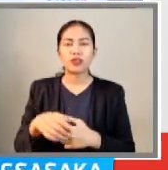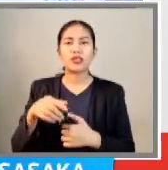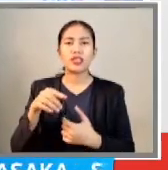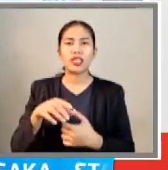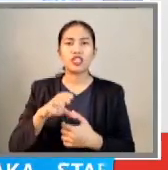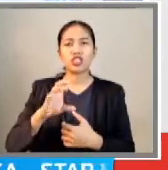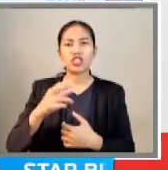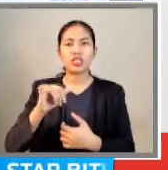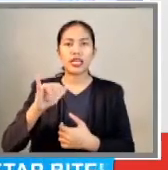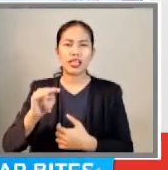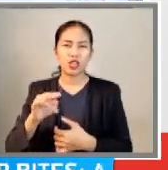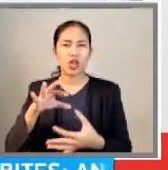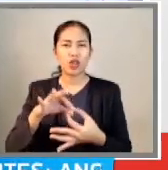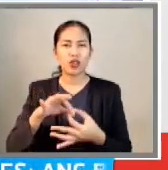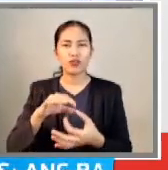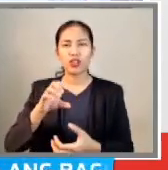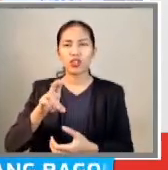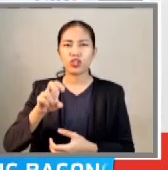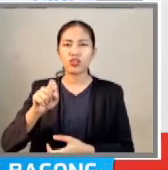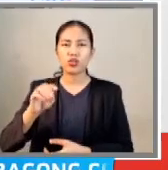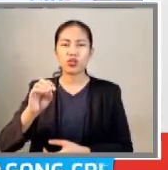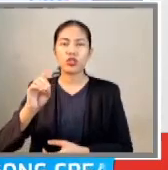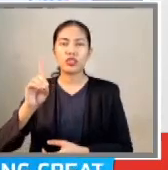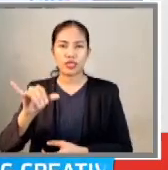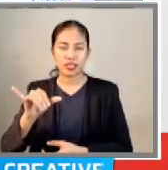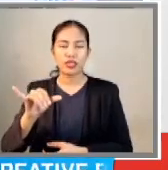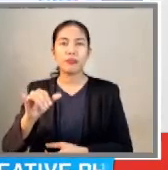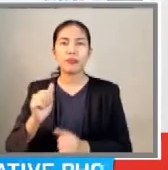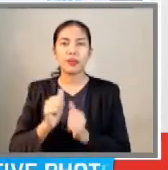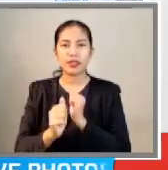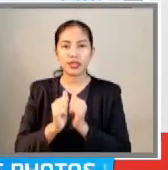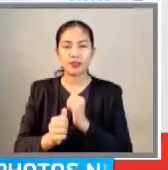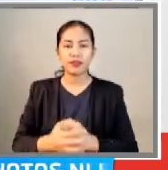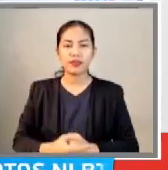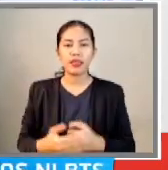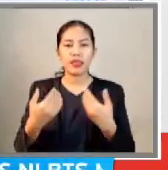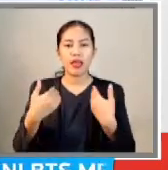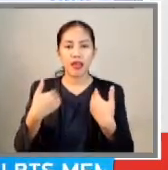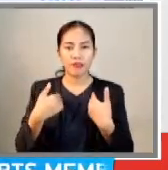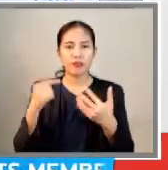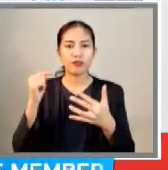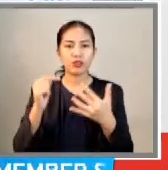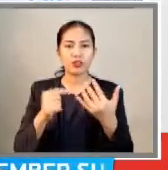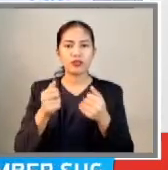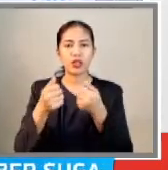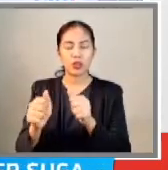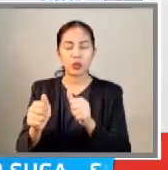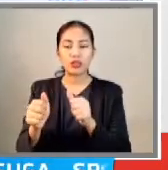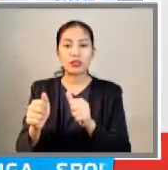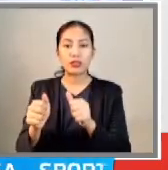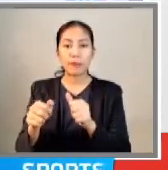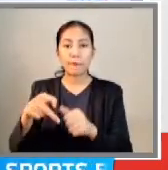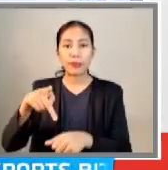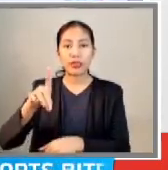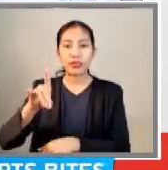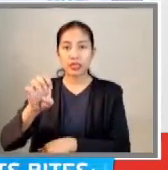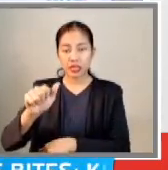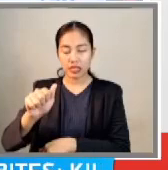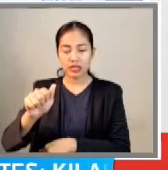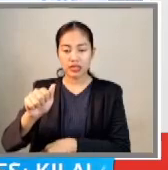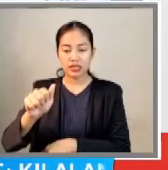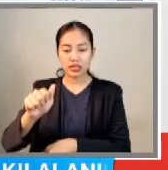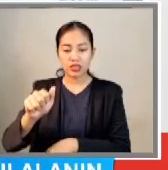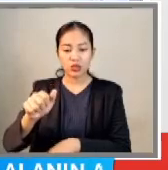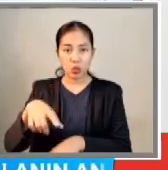sa Customs Anti-Drug Task Force at Customs Examiner. At nang hawakan na ng Kideya yung mismong droga o